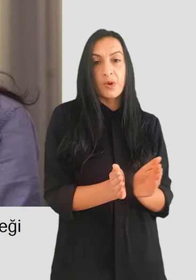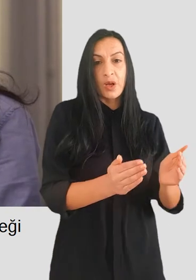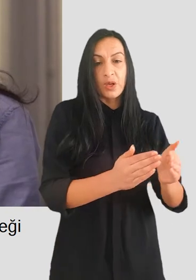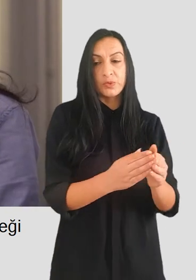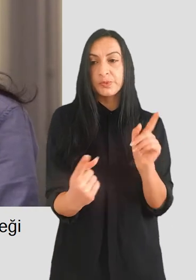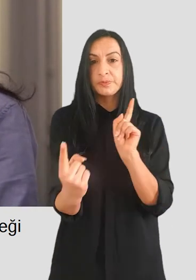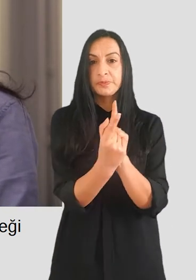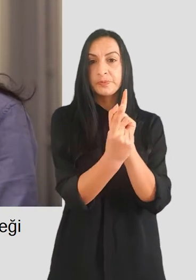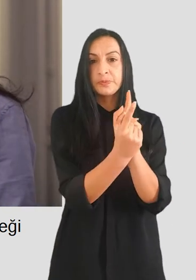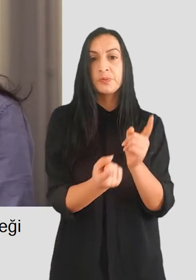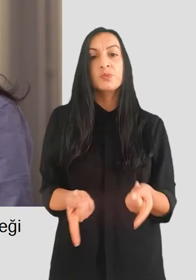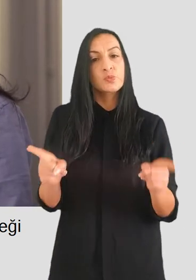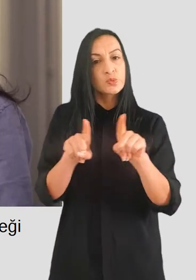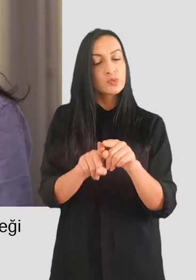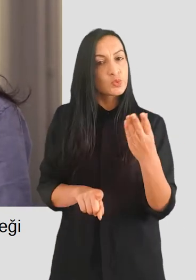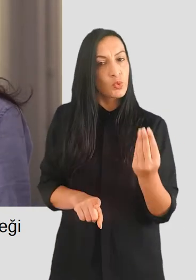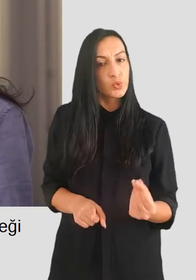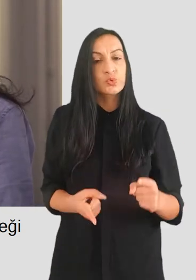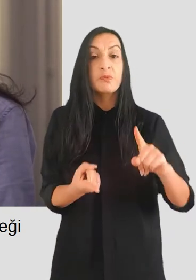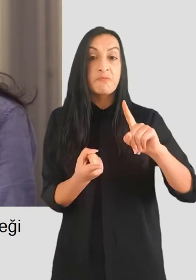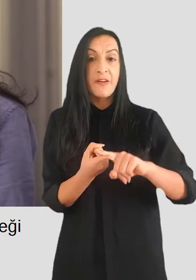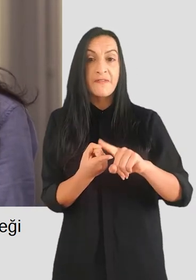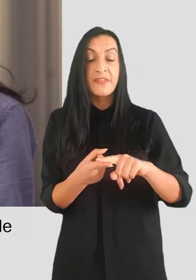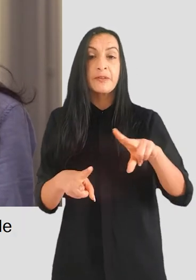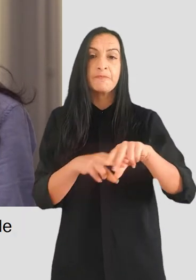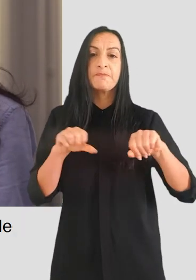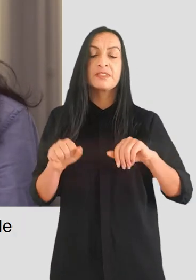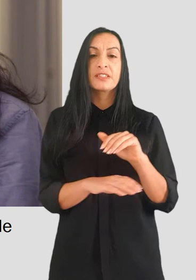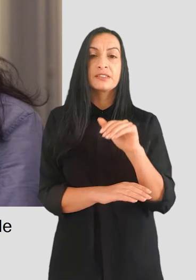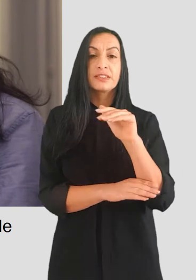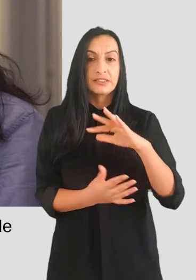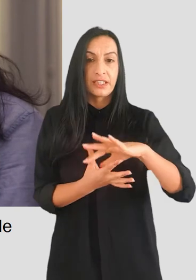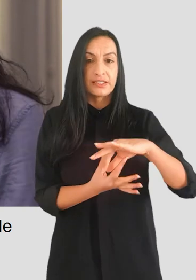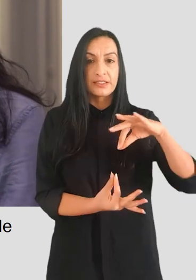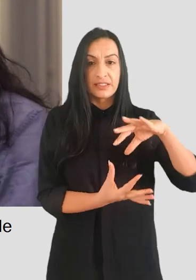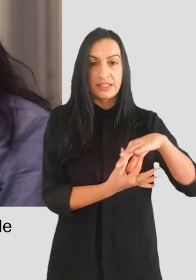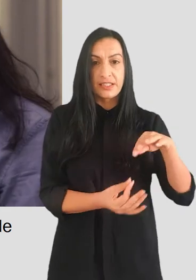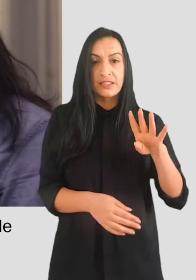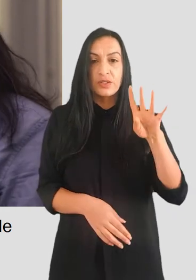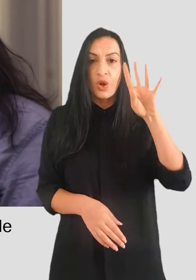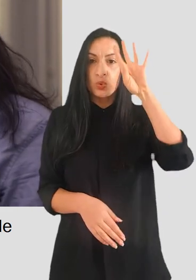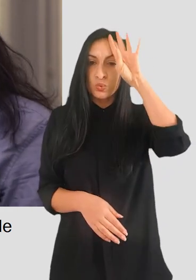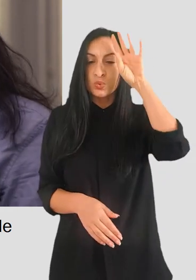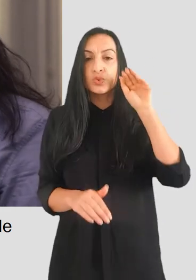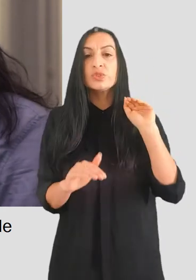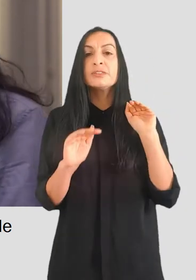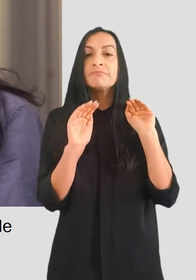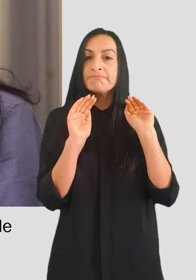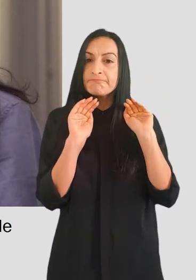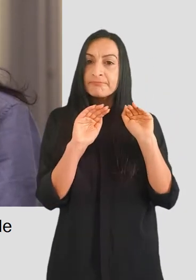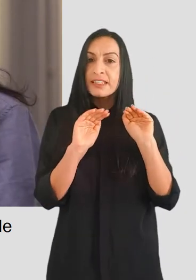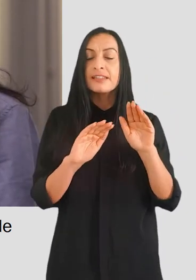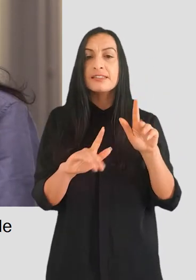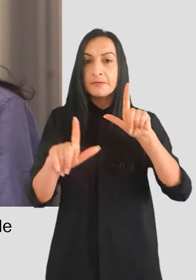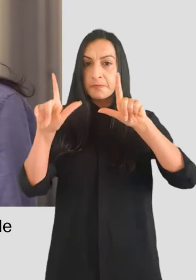faydalı bilgiler var. Hem de cinsel şiddet mağduru müvekkilleri olan, hukuki desteğe ihtiyaç duyan